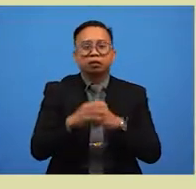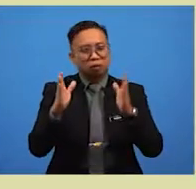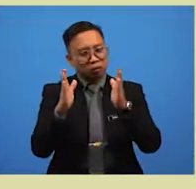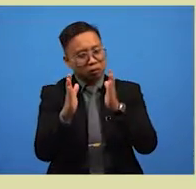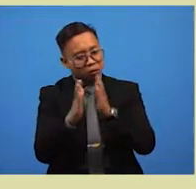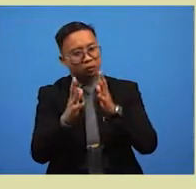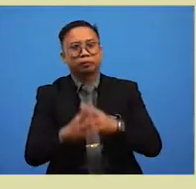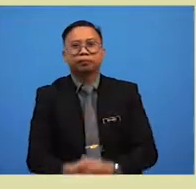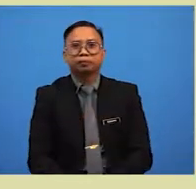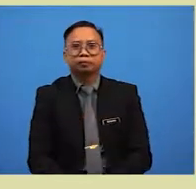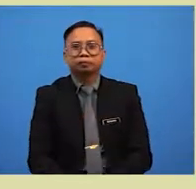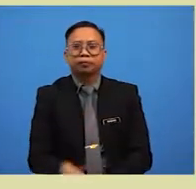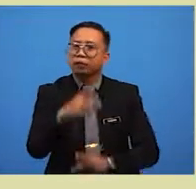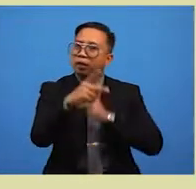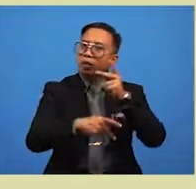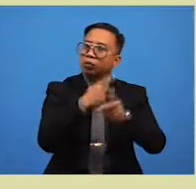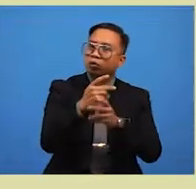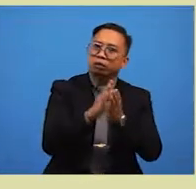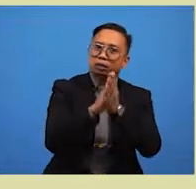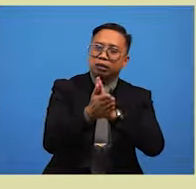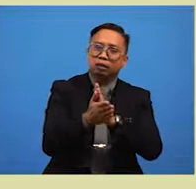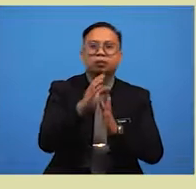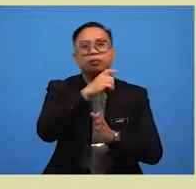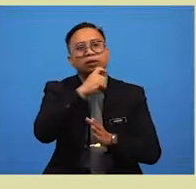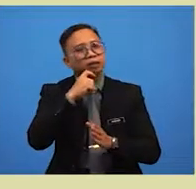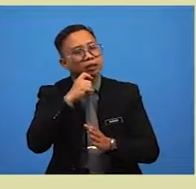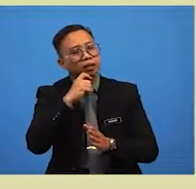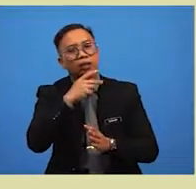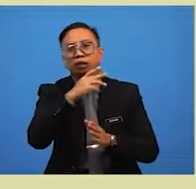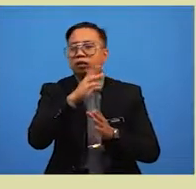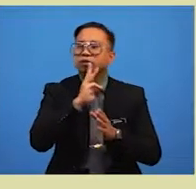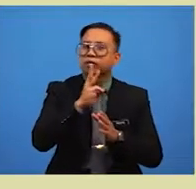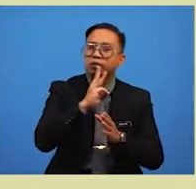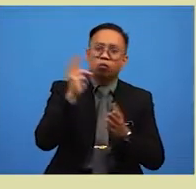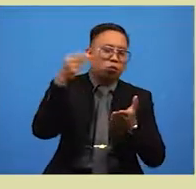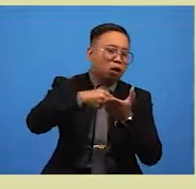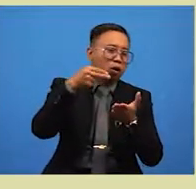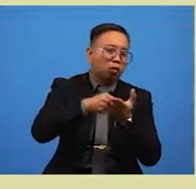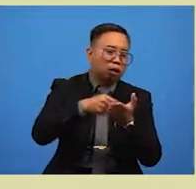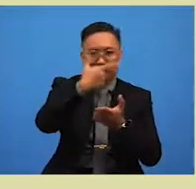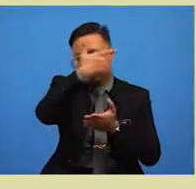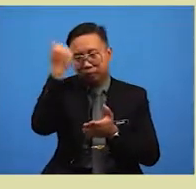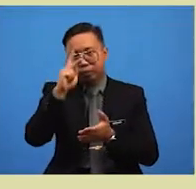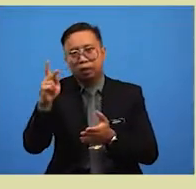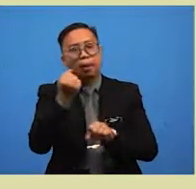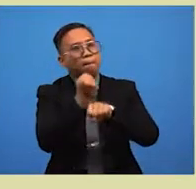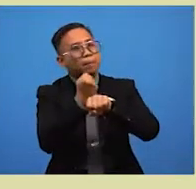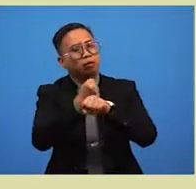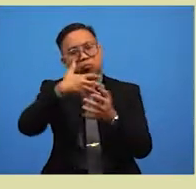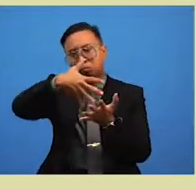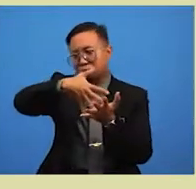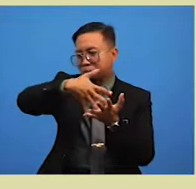mengecut. Proses menjadi basah dan kering yang berulang-ulang menyebabkan batuan menjadi